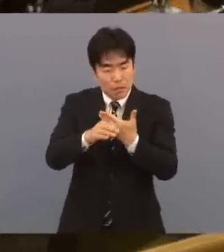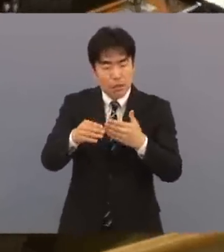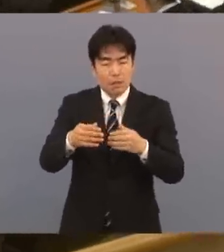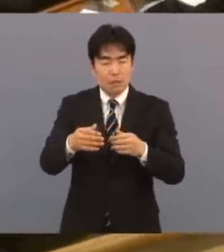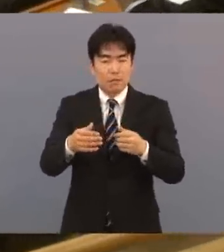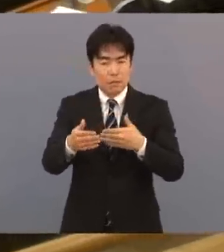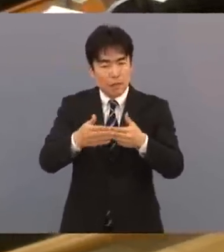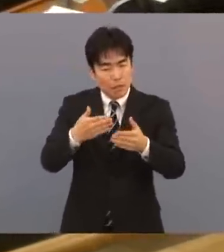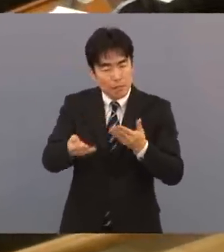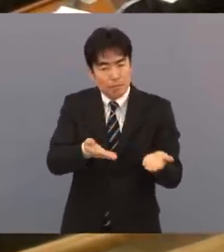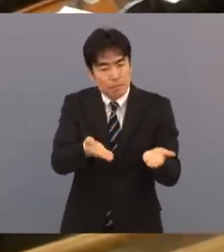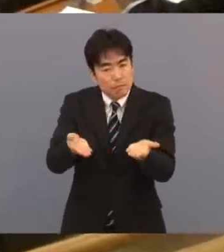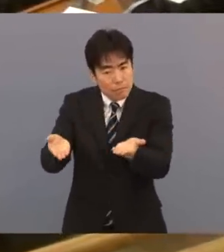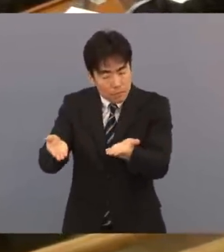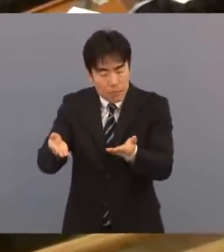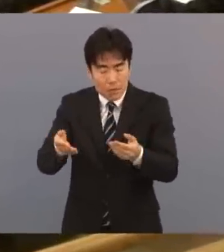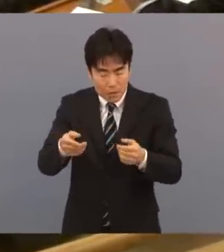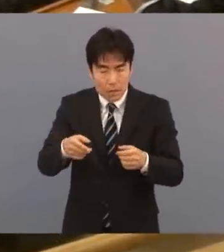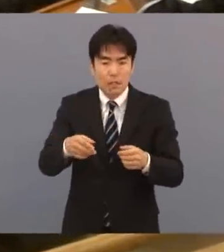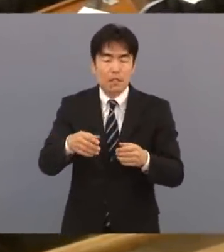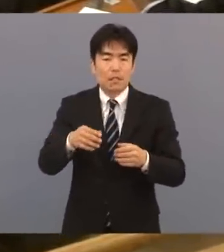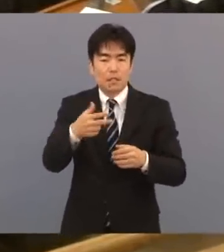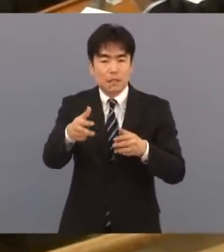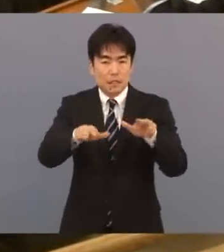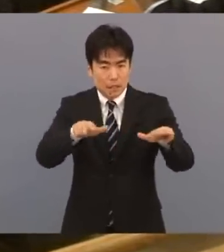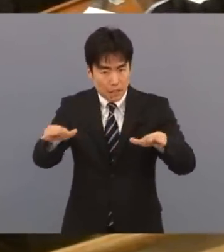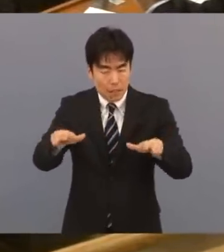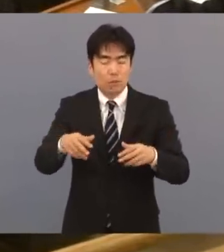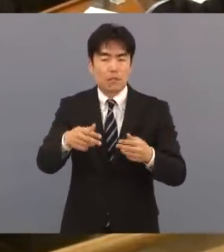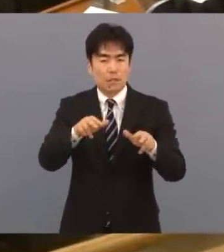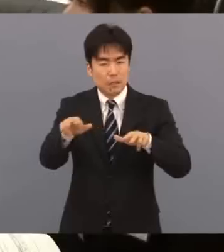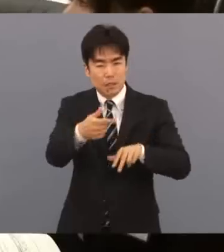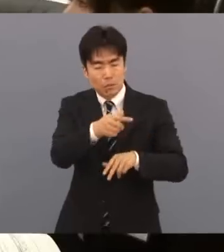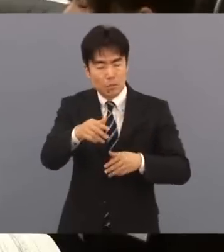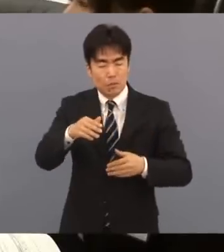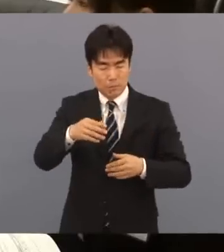会への関心を深めてもらおうと開催されたものです。